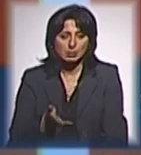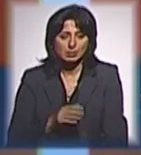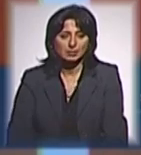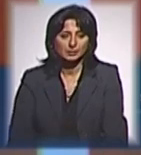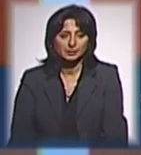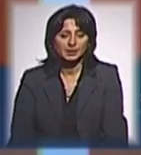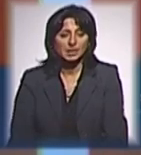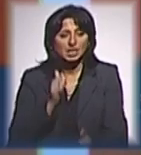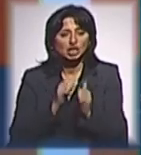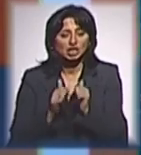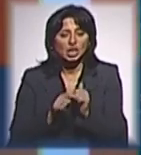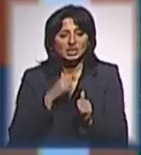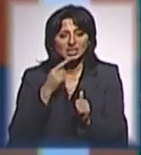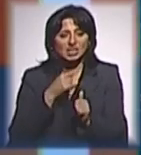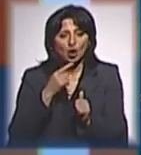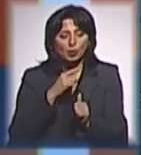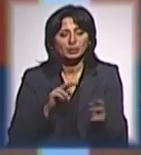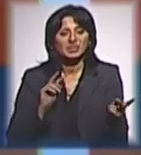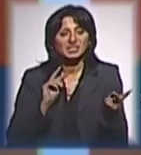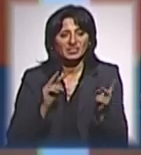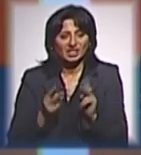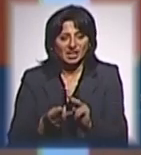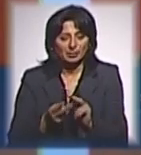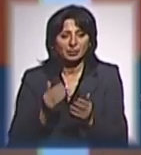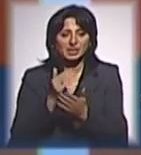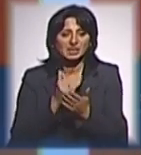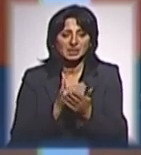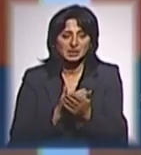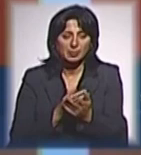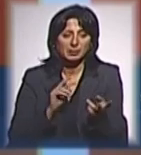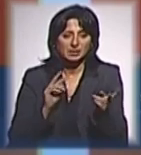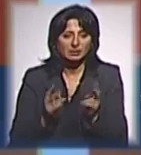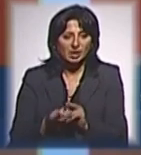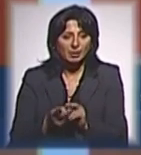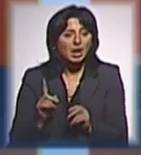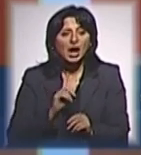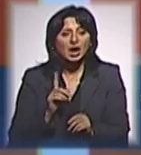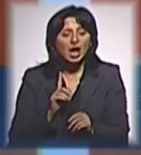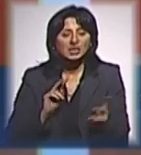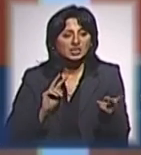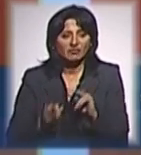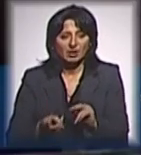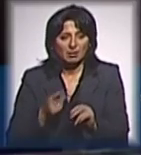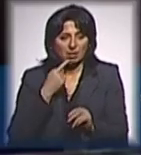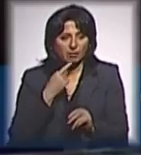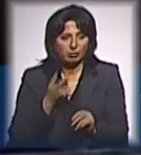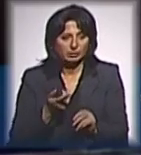თქვენ ძალიან ხშირად საუბრობთ ხოლმე აი ცვლილებებზე და სისტემურ ცვლილებებზე. რა სახის